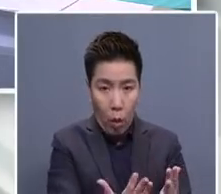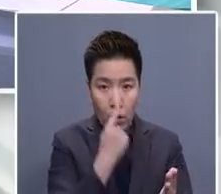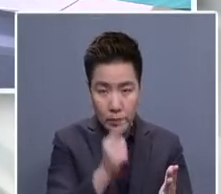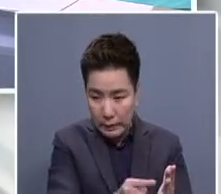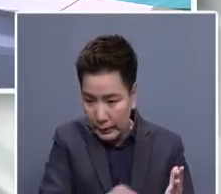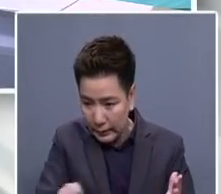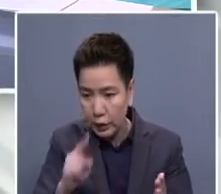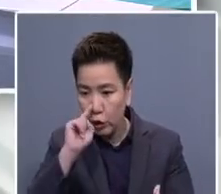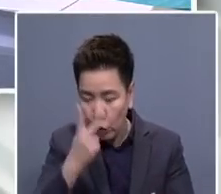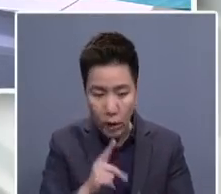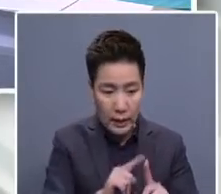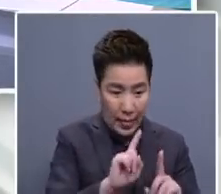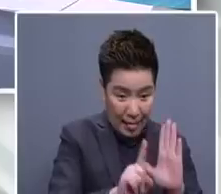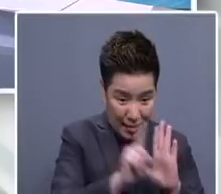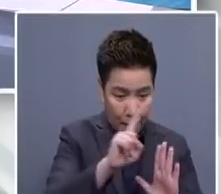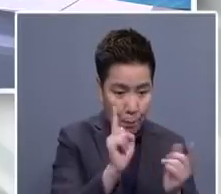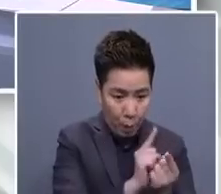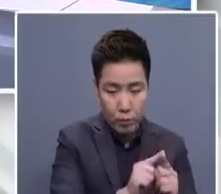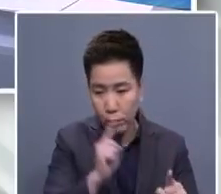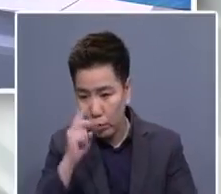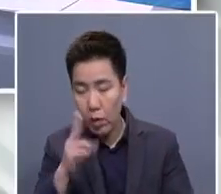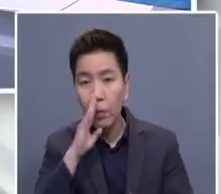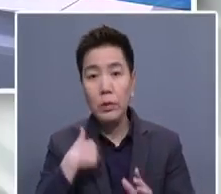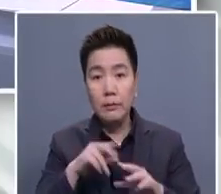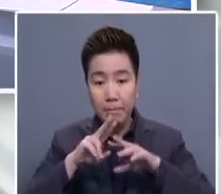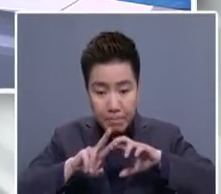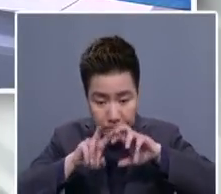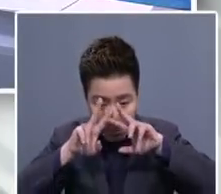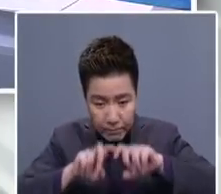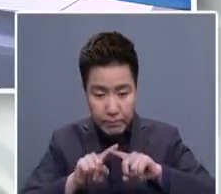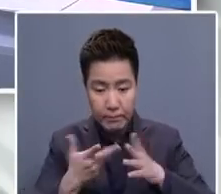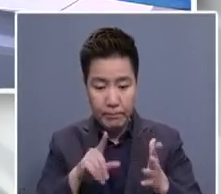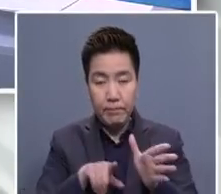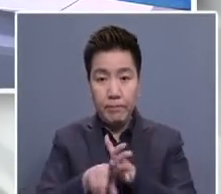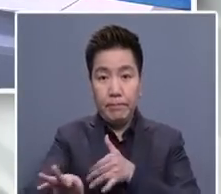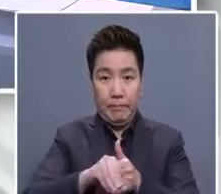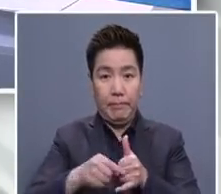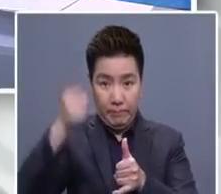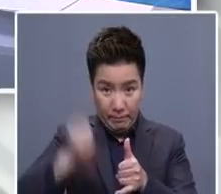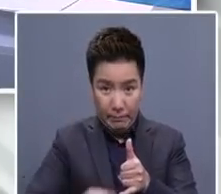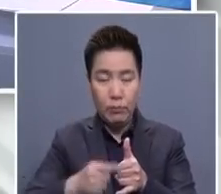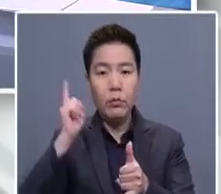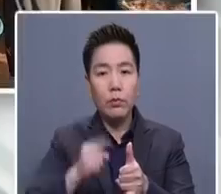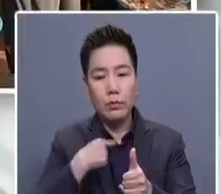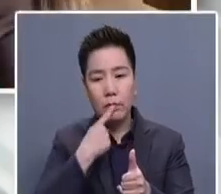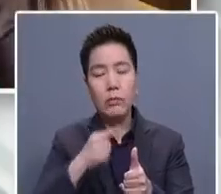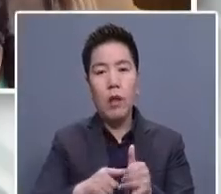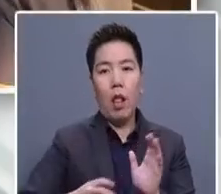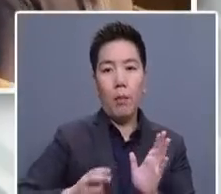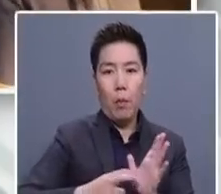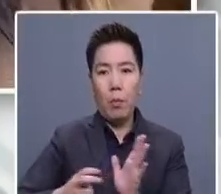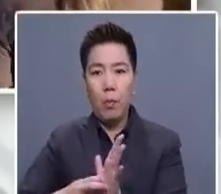ใหม่ครั้งหนึ่งคือการที่จะวิเคราะห์ตัดสินว่าคนนี้ติดเชื้อโควิดได้หรือไม่เนี่ยจะต้องมี